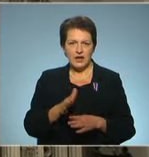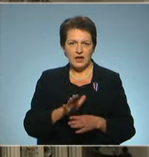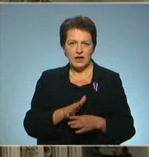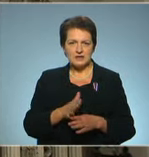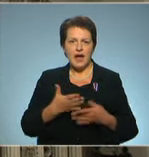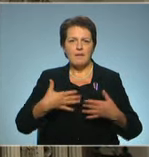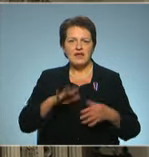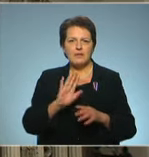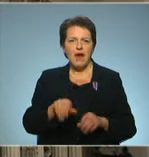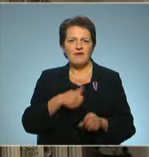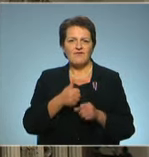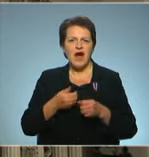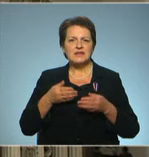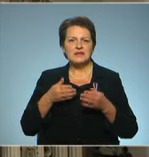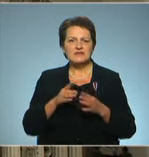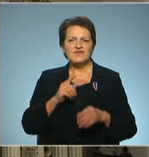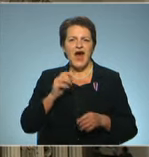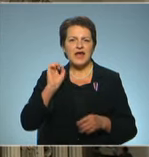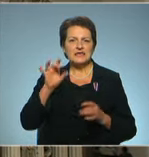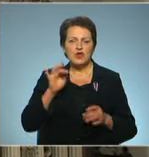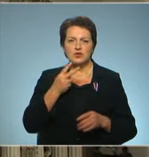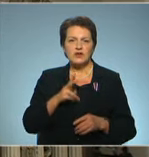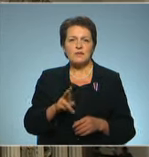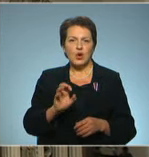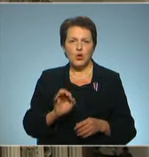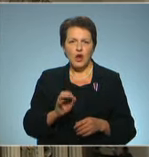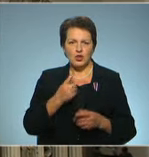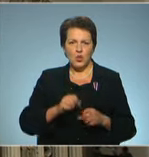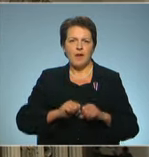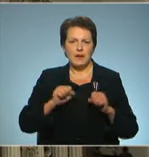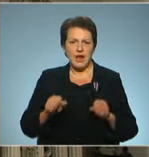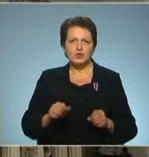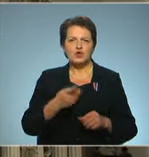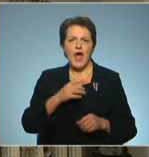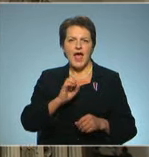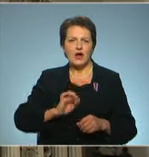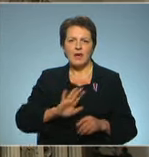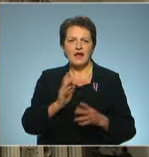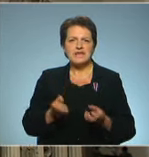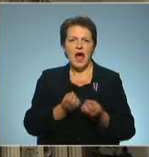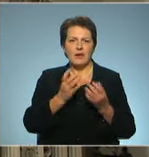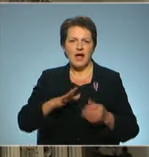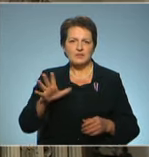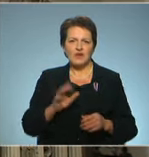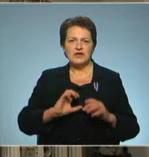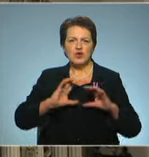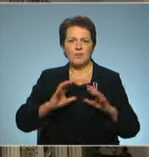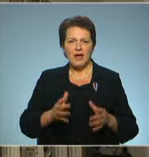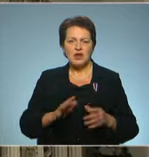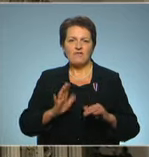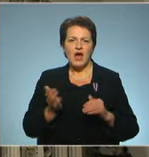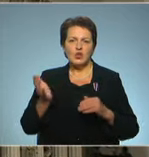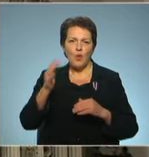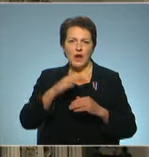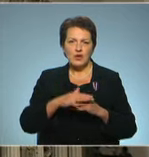par vadzvaigzni uzskatām ko? Nobriedušo Eiropu, kas apgaismo visu pasauli, vai norietošo